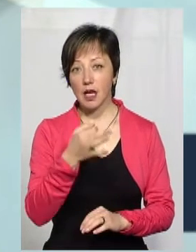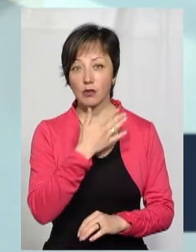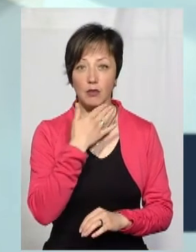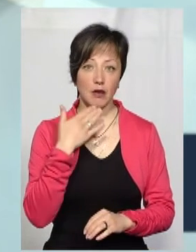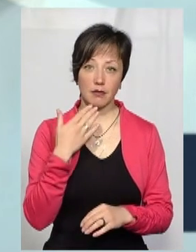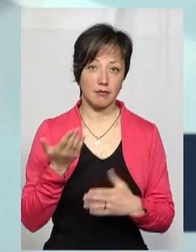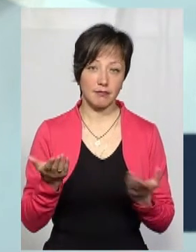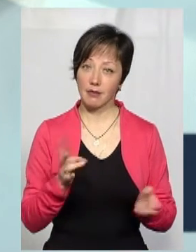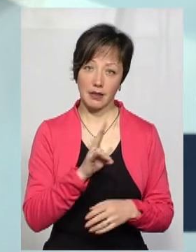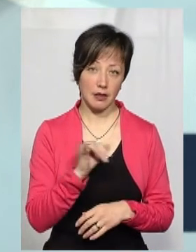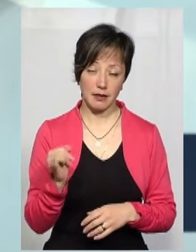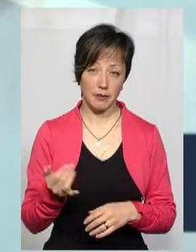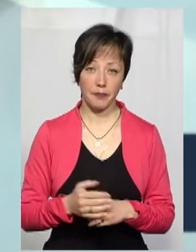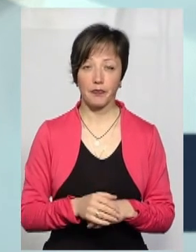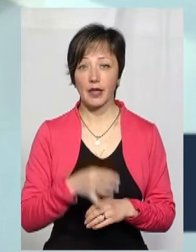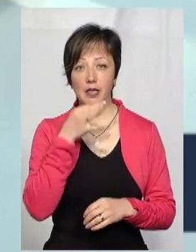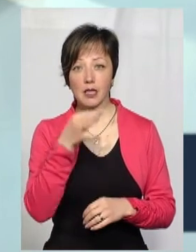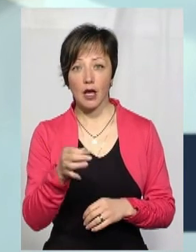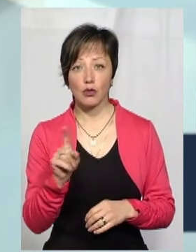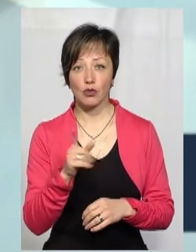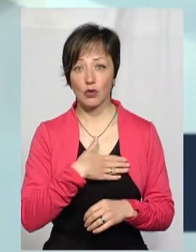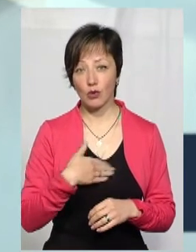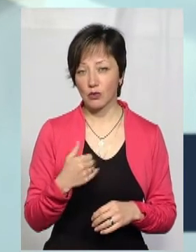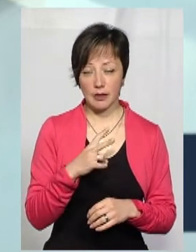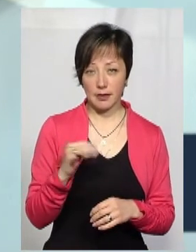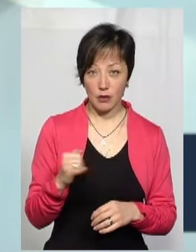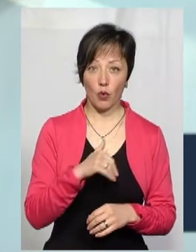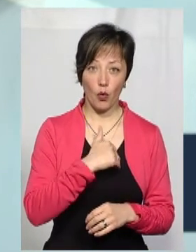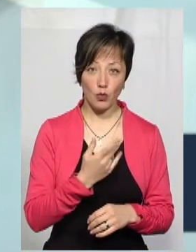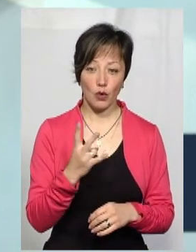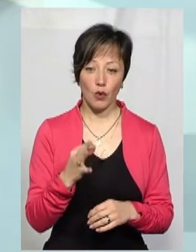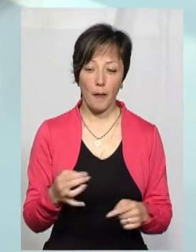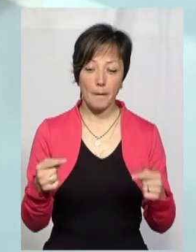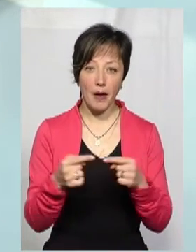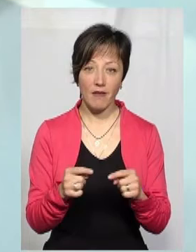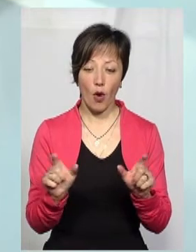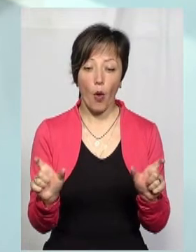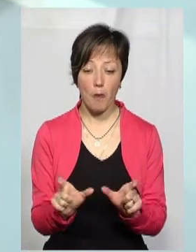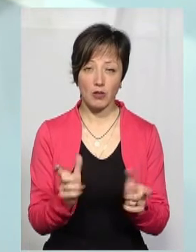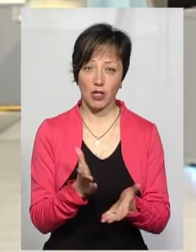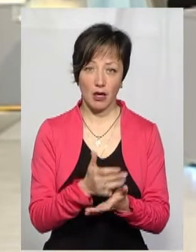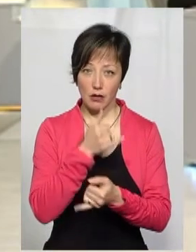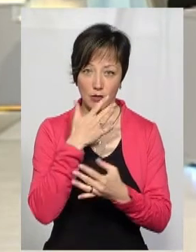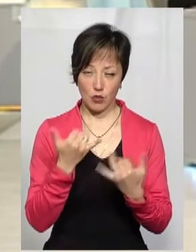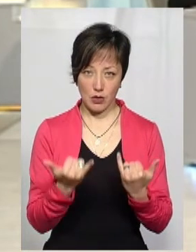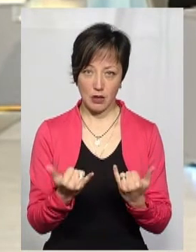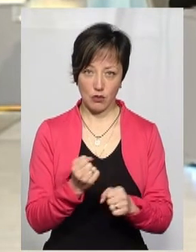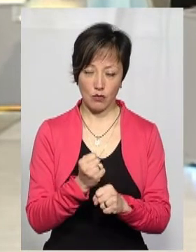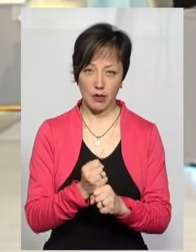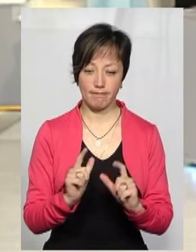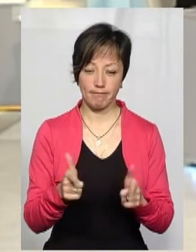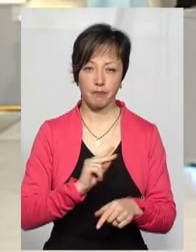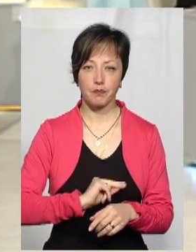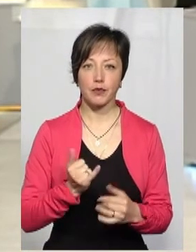їх багато, їх небагато. Щоб сказати, що вони не хочуть, ні, хочуть. Ну, певні обмеження є, які не можуть зробити.